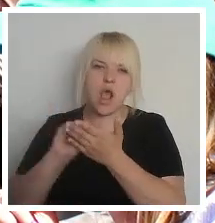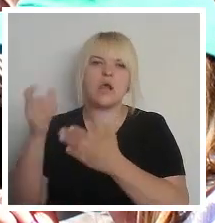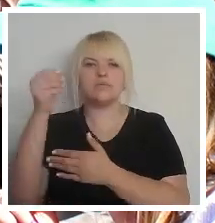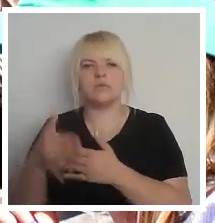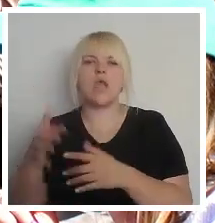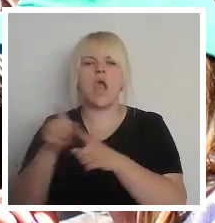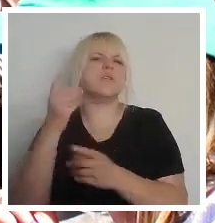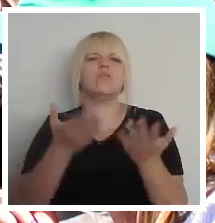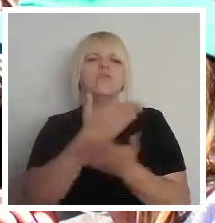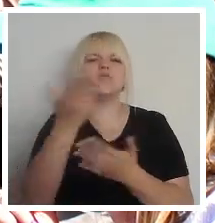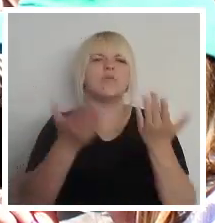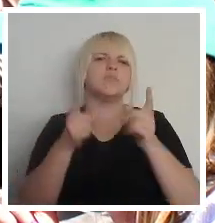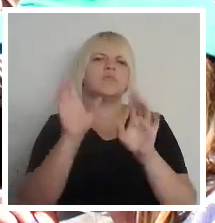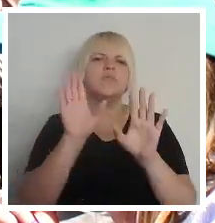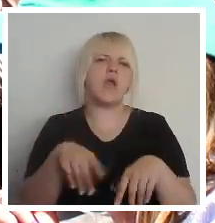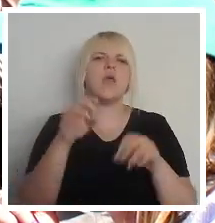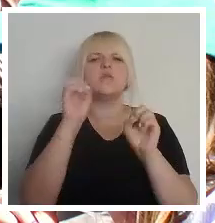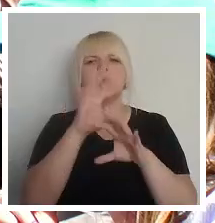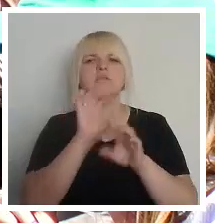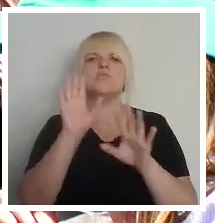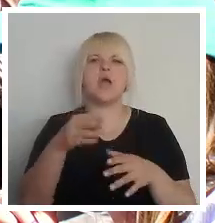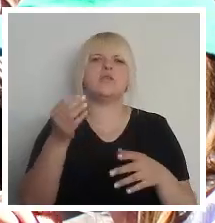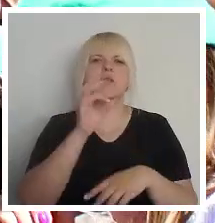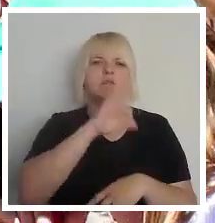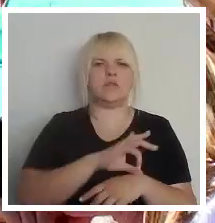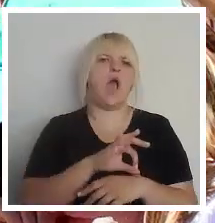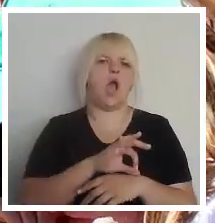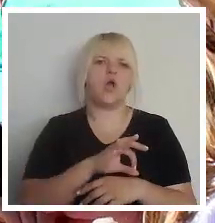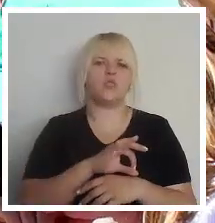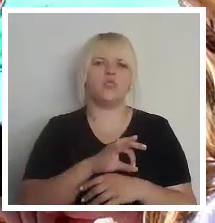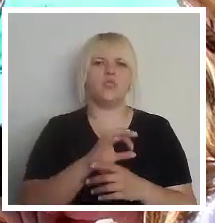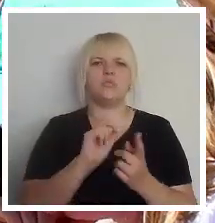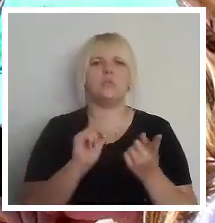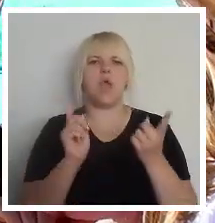arī par, nu, ienākumu diversifikāciju, piemēram, nu, nezinu,